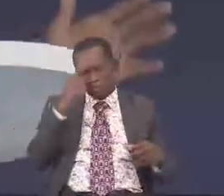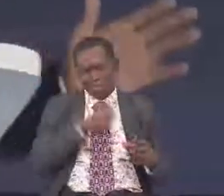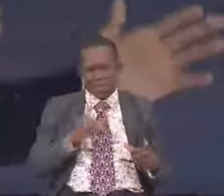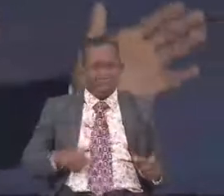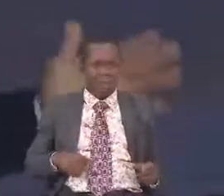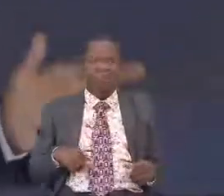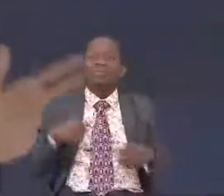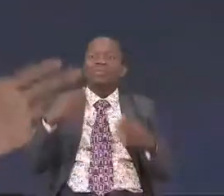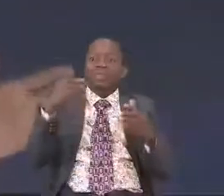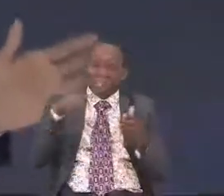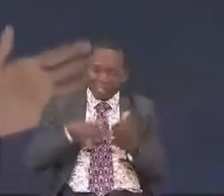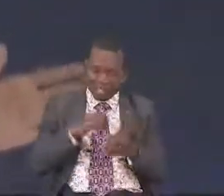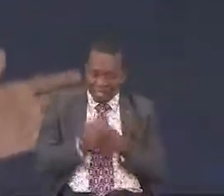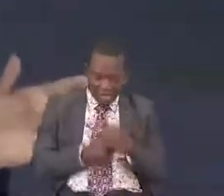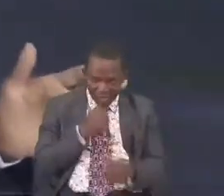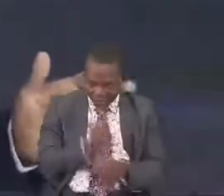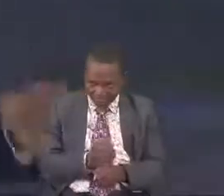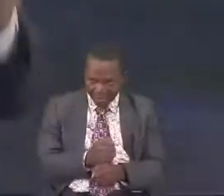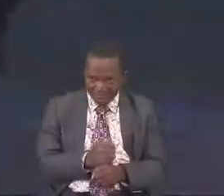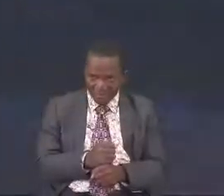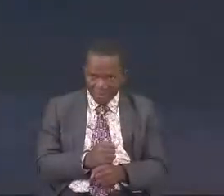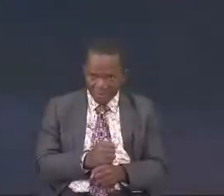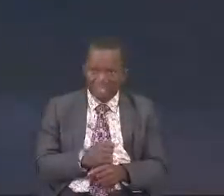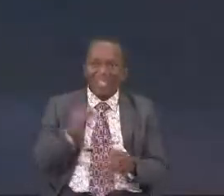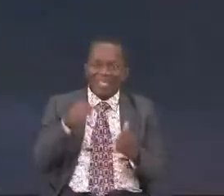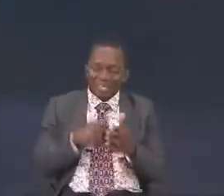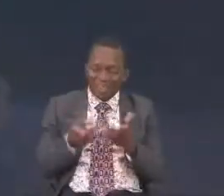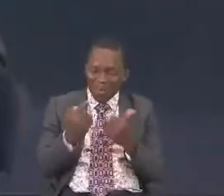Cette année qui vient là, l'année prochaine,